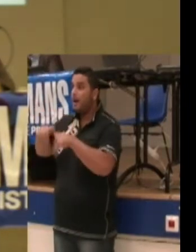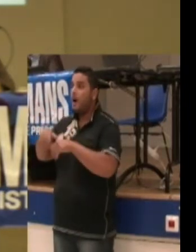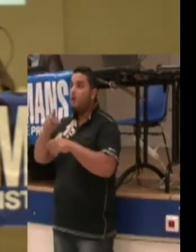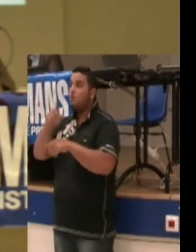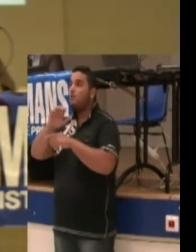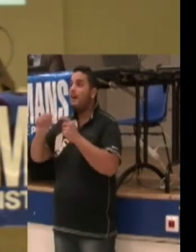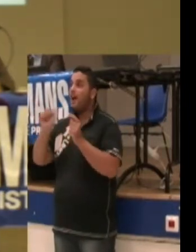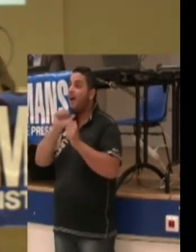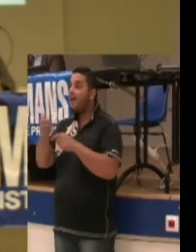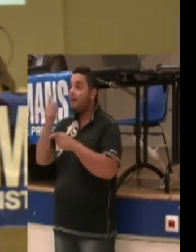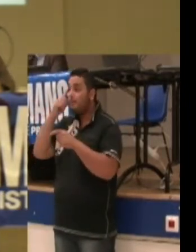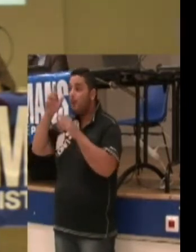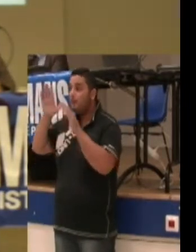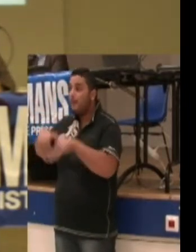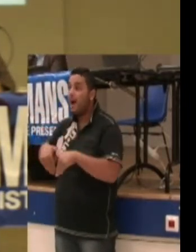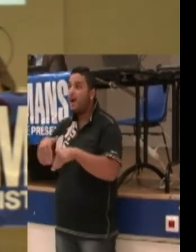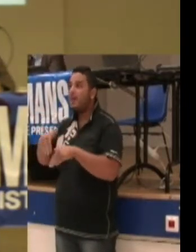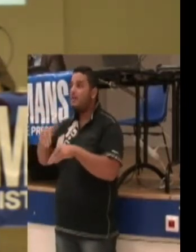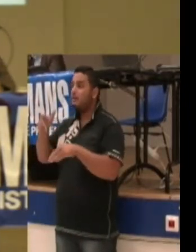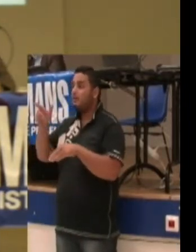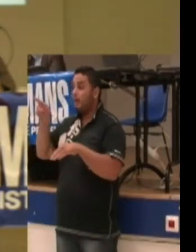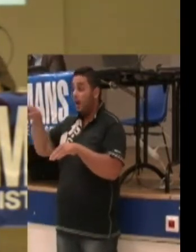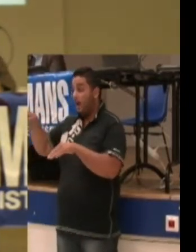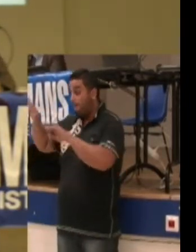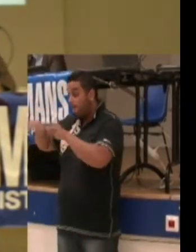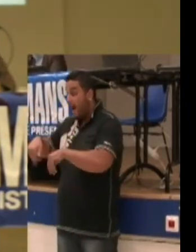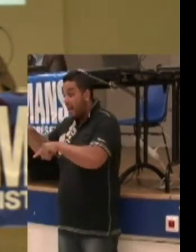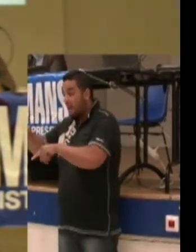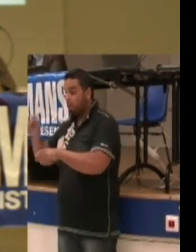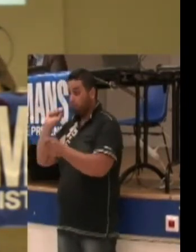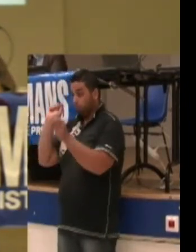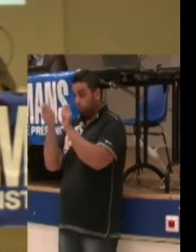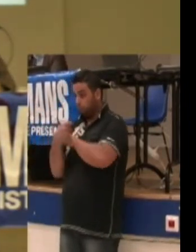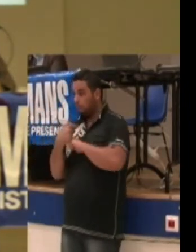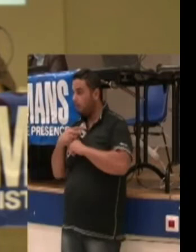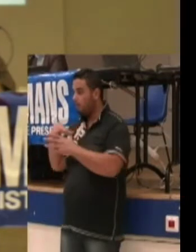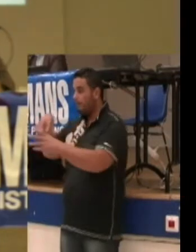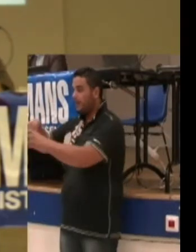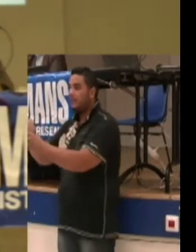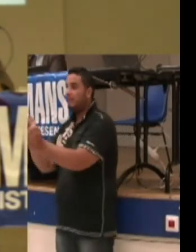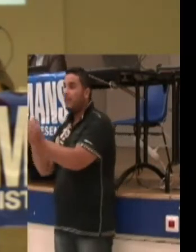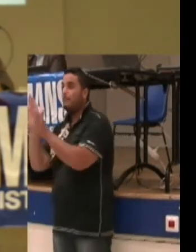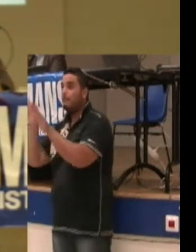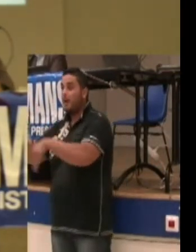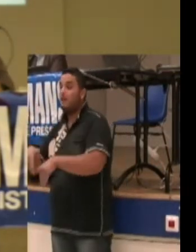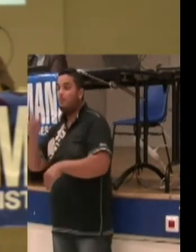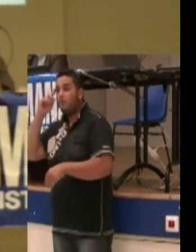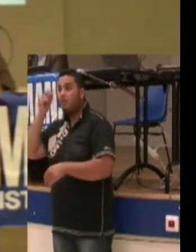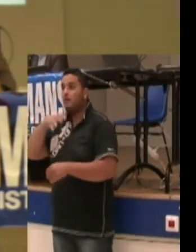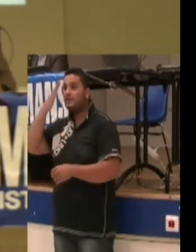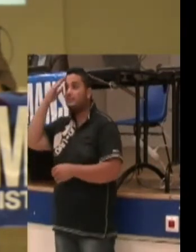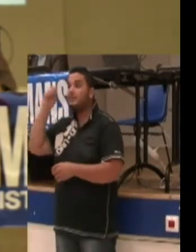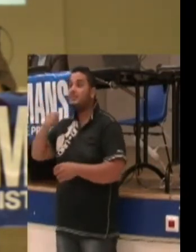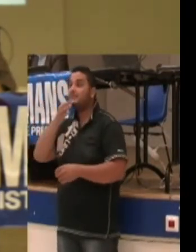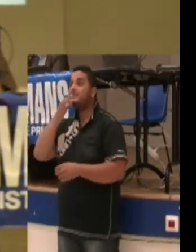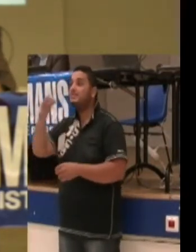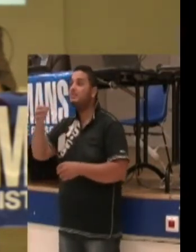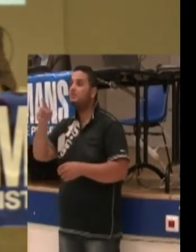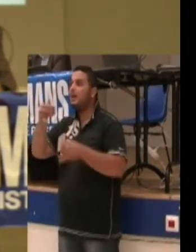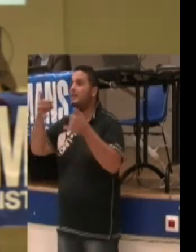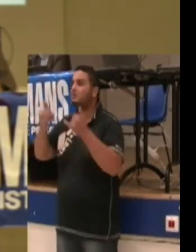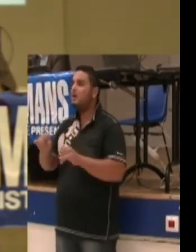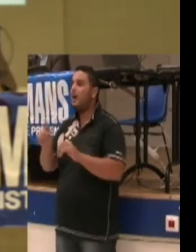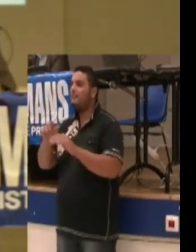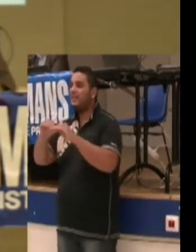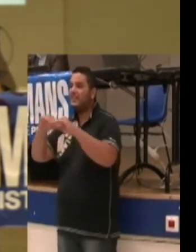mal, et le munkar, c'est lui qui va te changer. Autrement dit, regardez, pourquoi Rasoul sallallahu alayhi wa sallam nous dit ne t'assois pas sur une